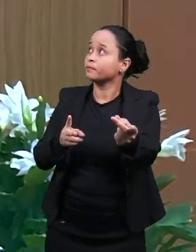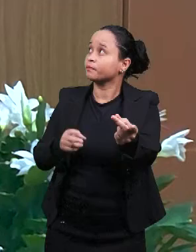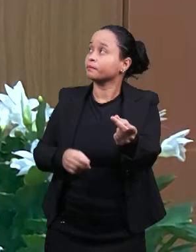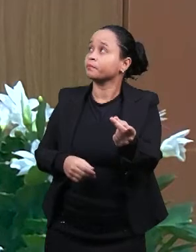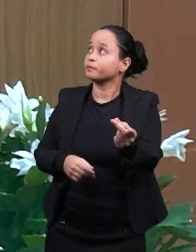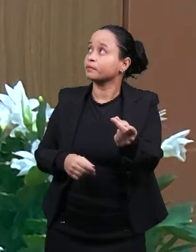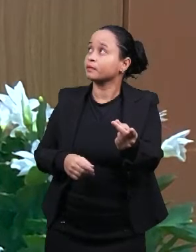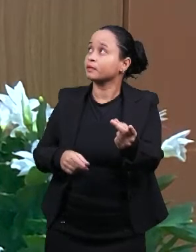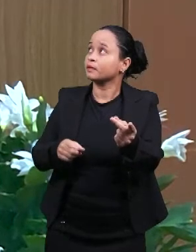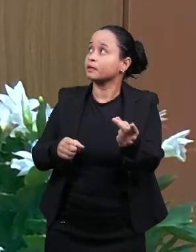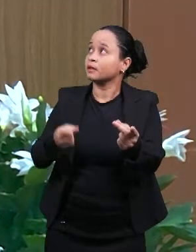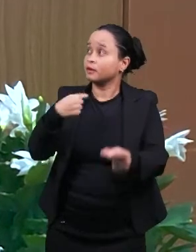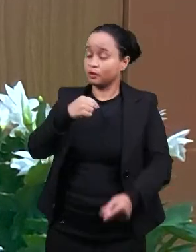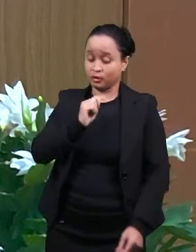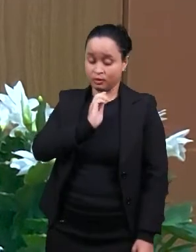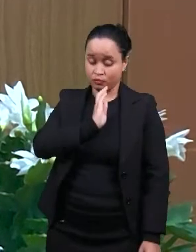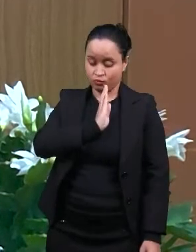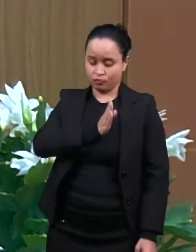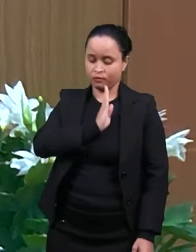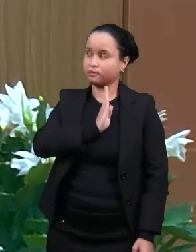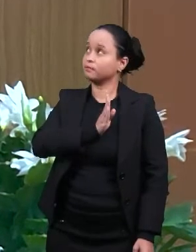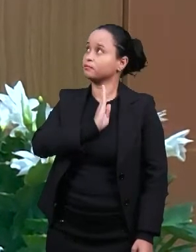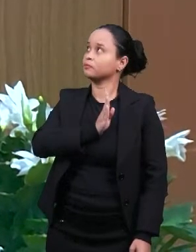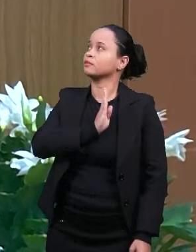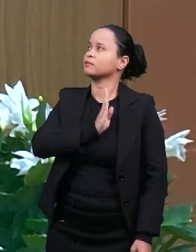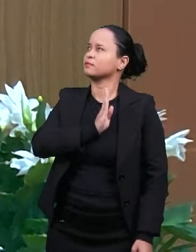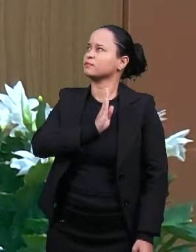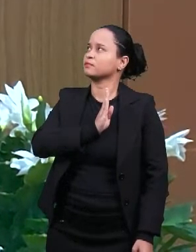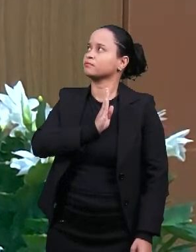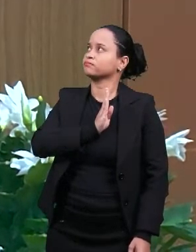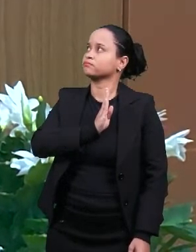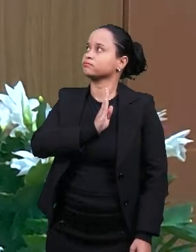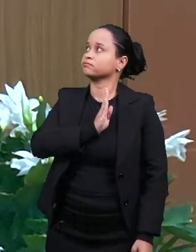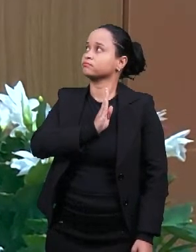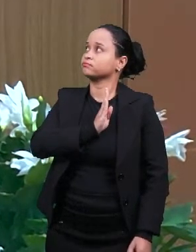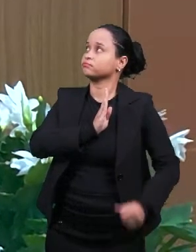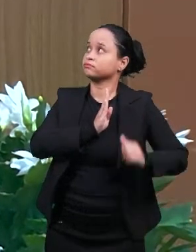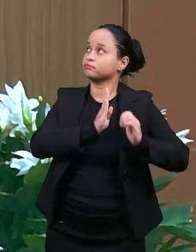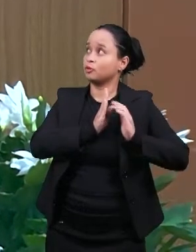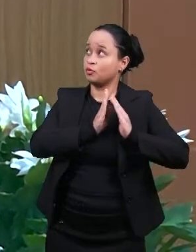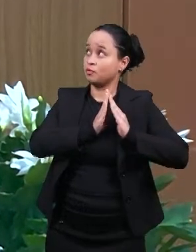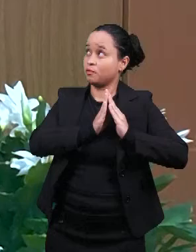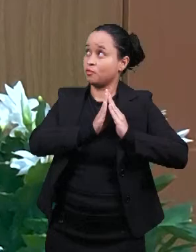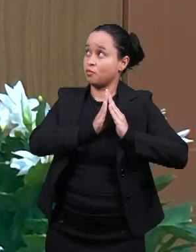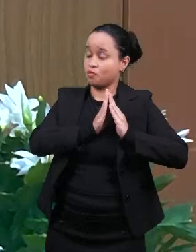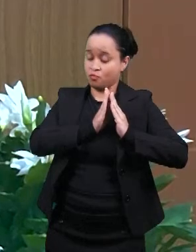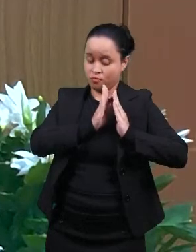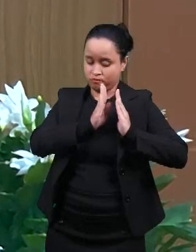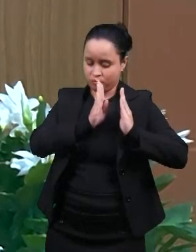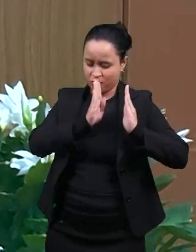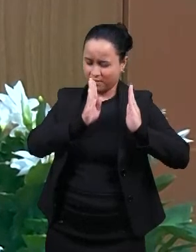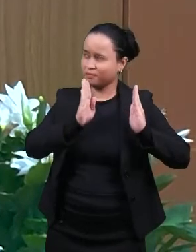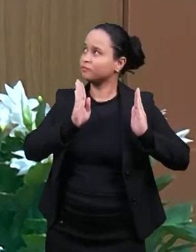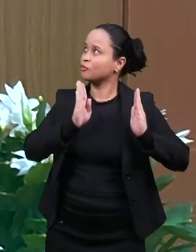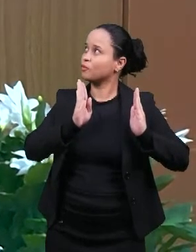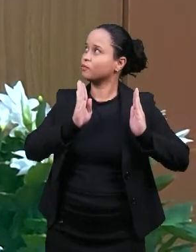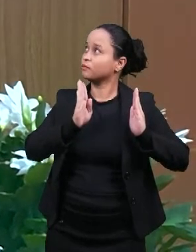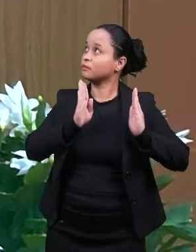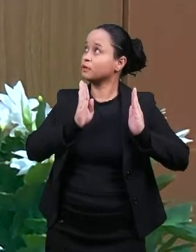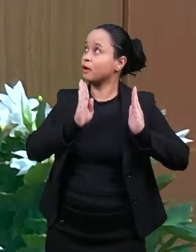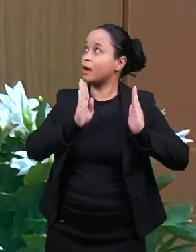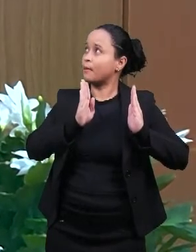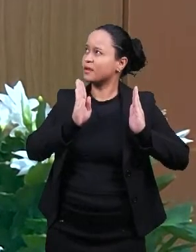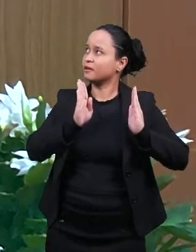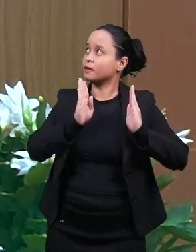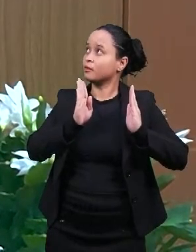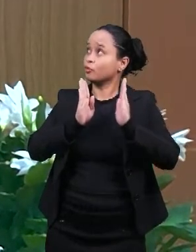чтобы двери жизни нашей, дома нашего, наши уши, наши глаза всегда